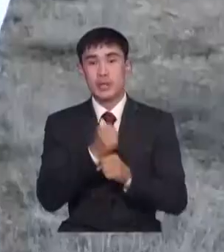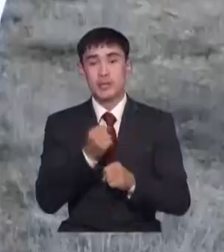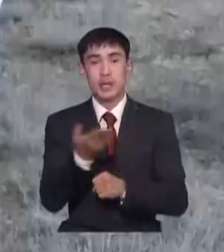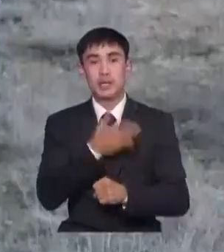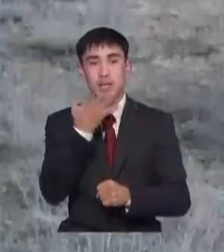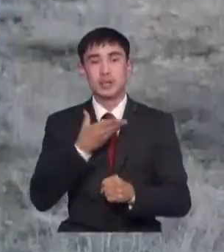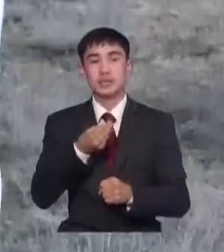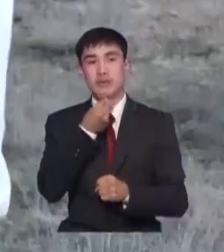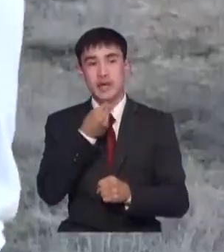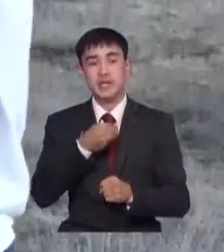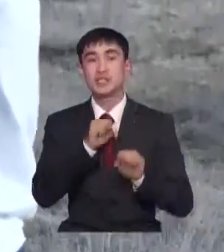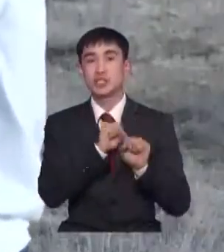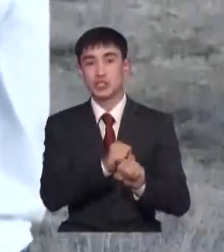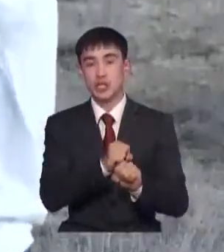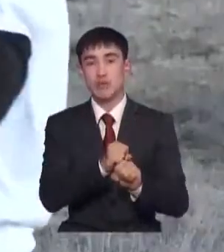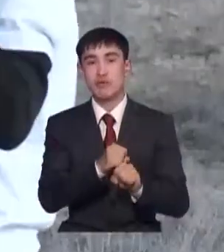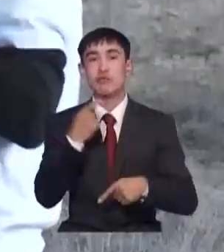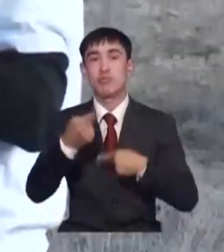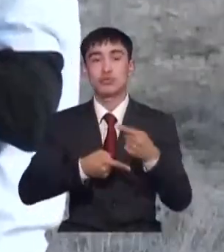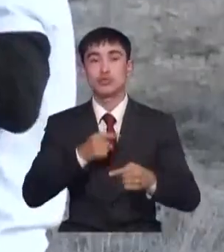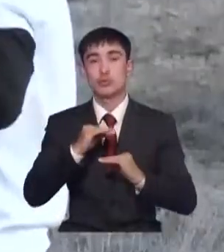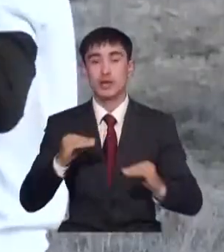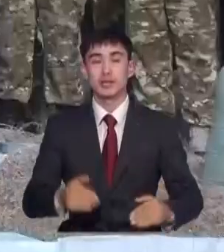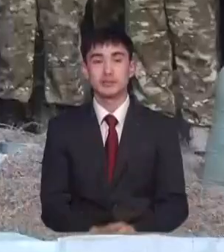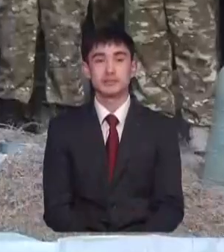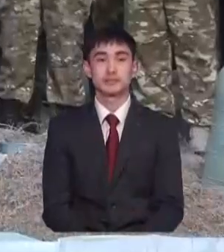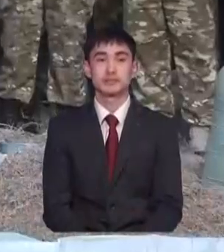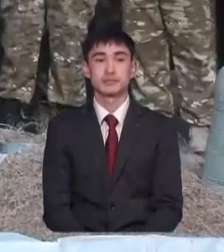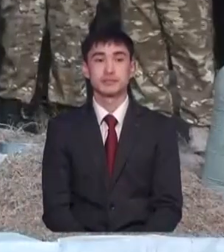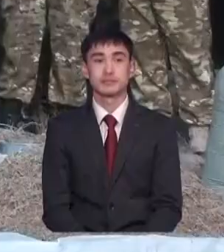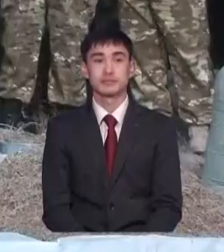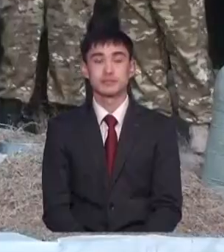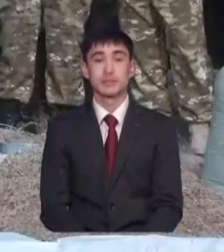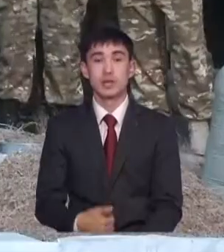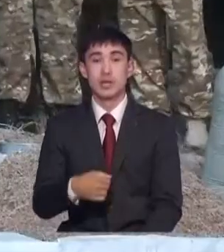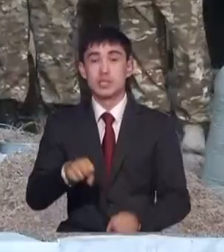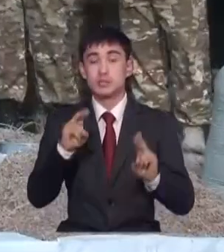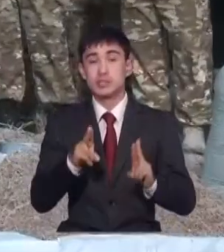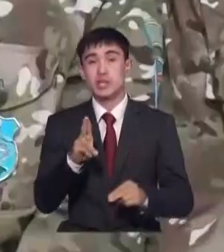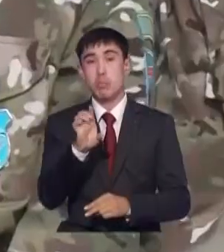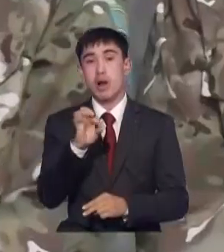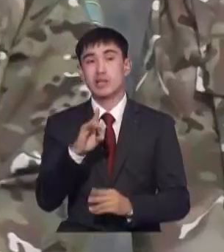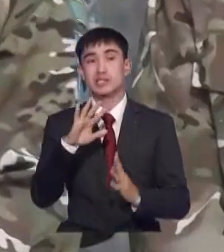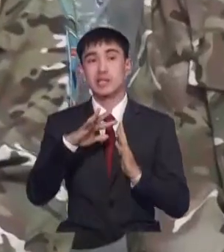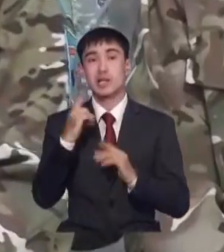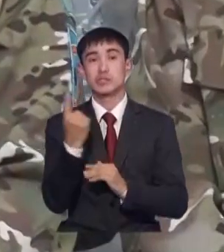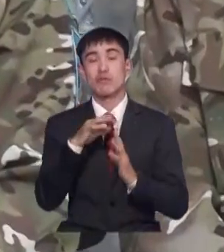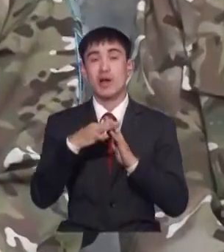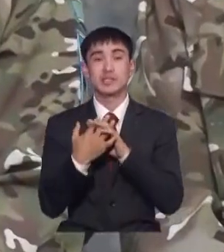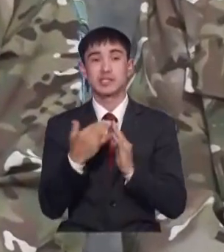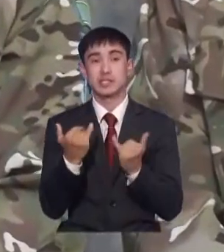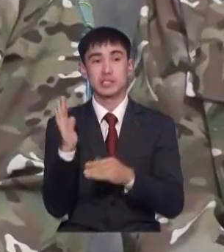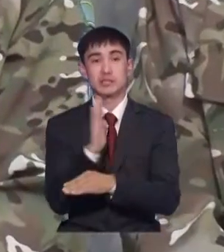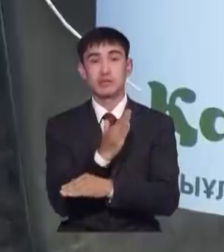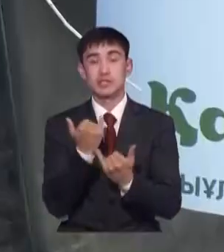наш край красивее и защищаем его для будущих поколений. Следует отметить, что специалисты Баканасского лесного хозяйства на